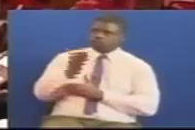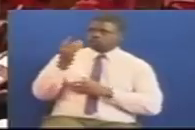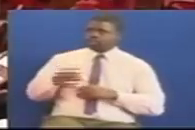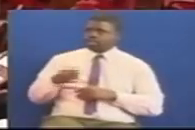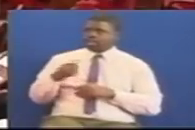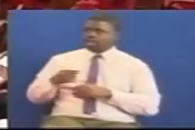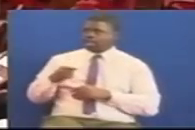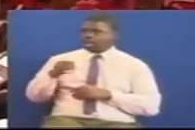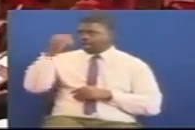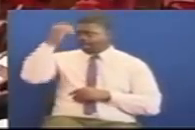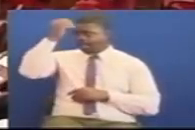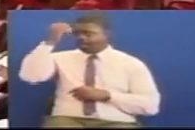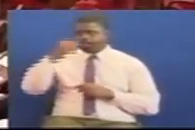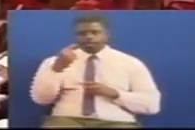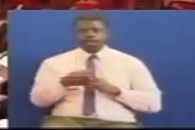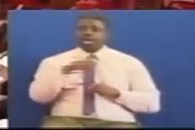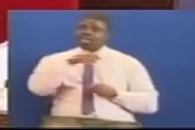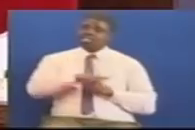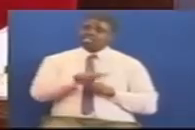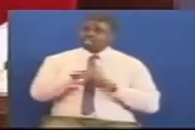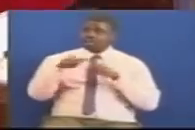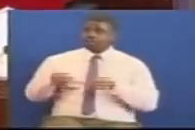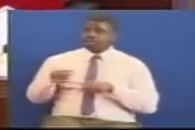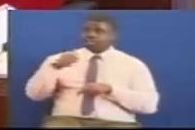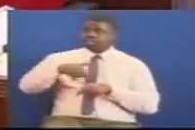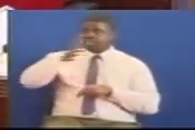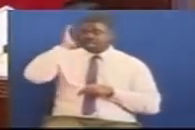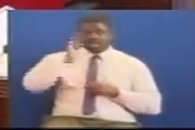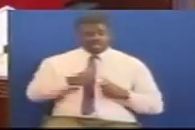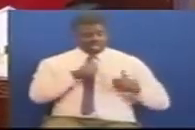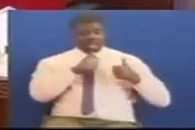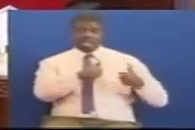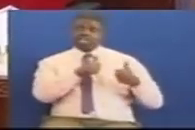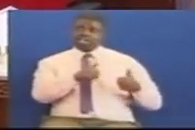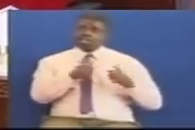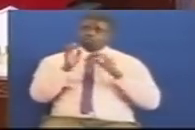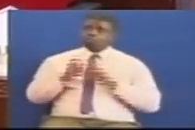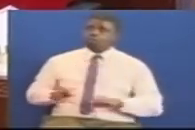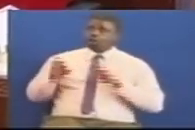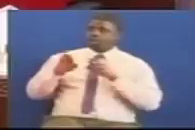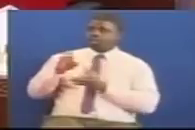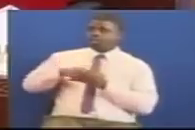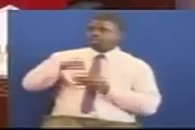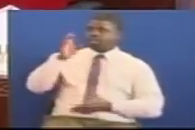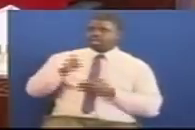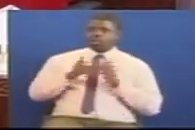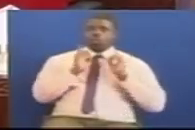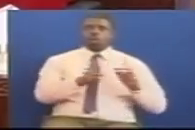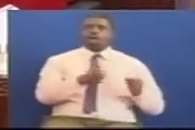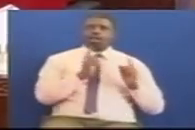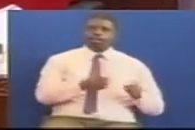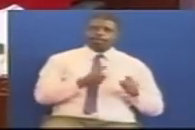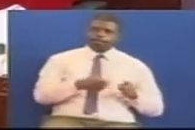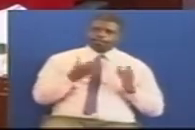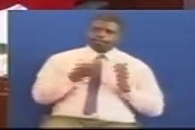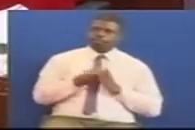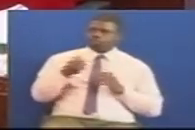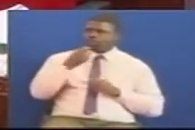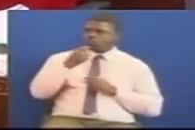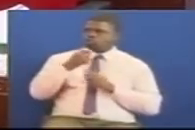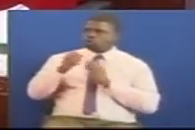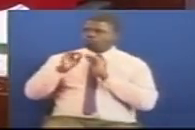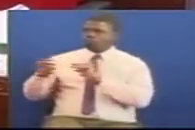elimu, ni mara kadhaa hapa bungeni serikali imekuwa ikiahidi kuboresha maslahi ya walimu ikiwemo posho la